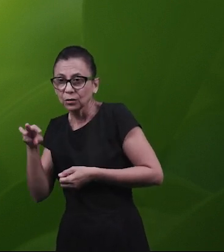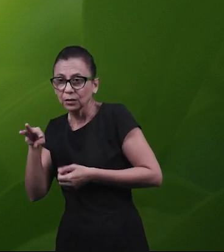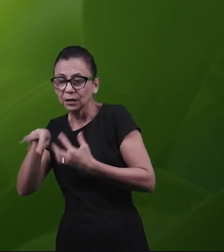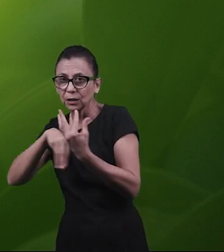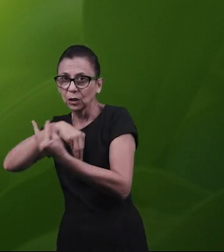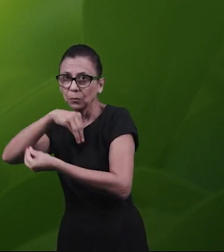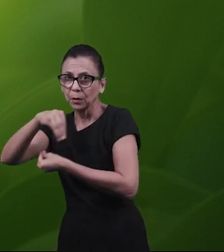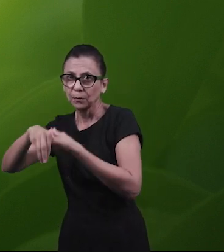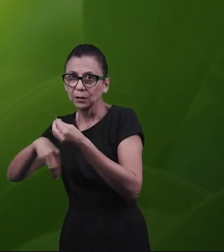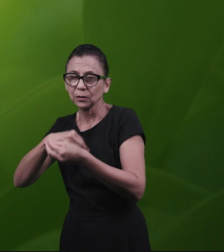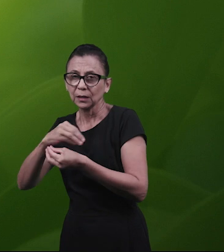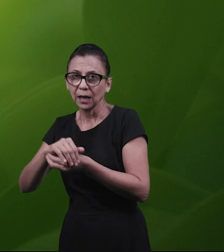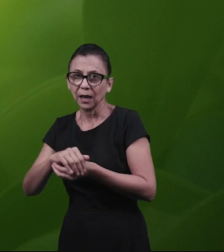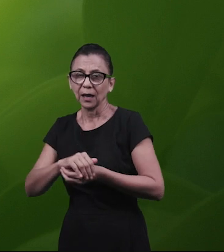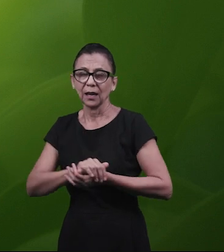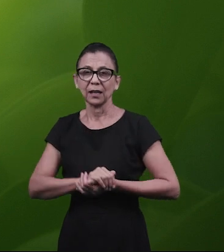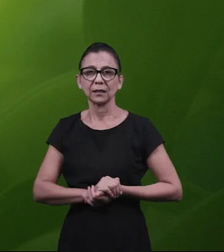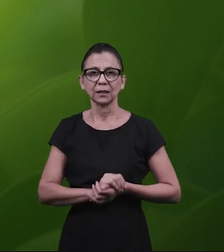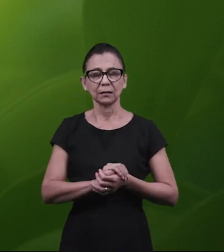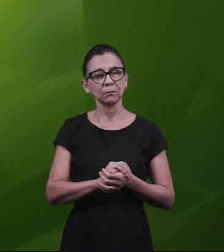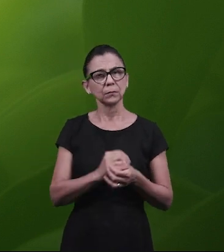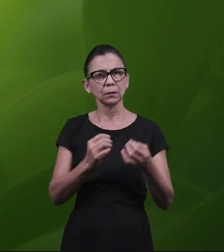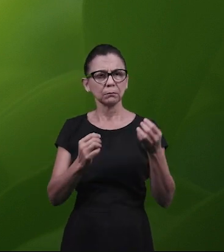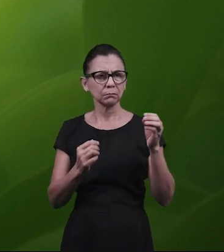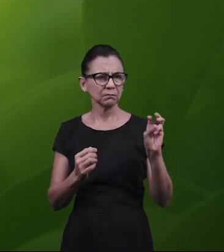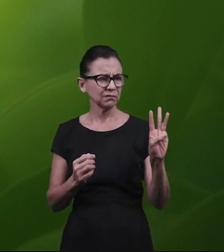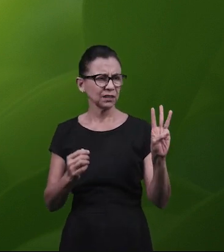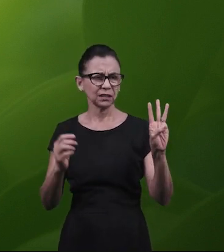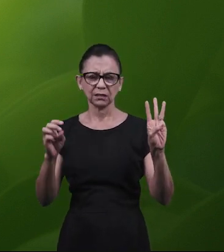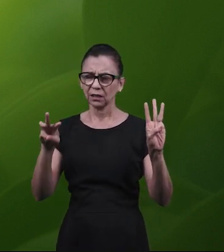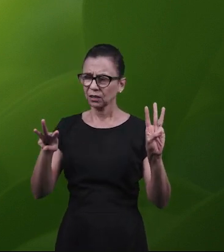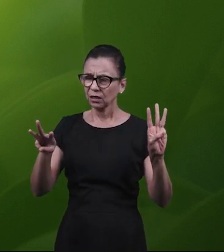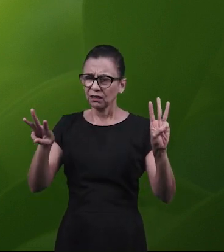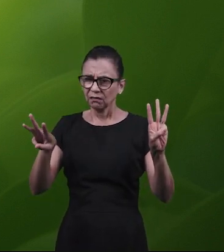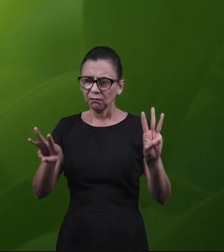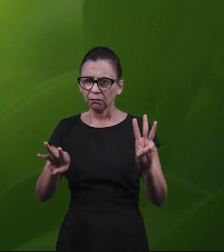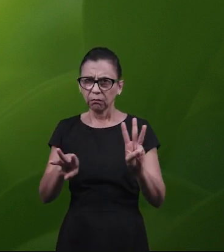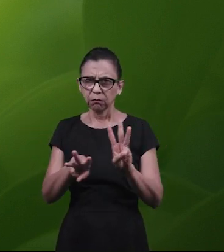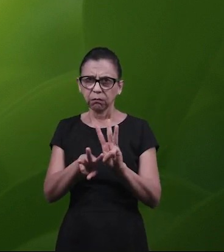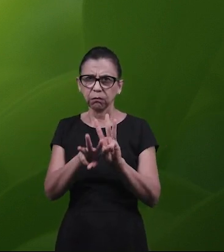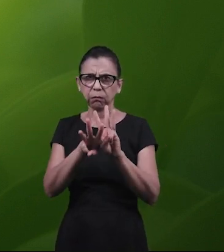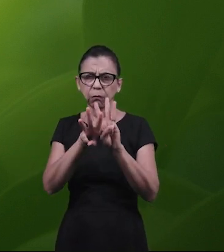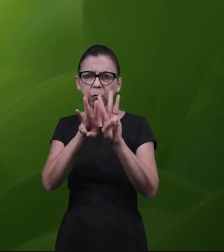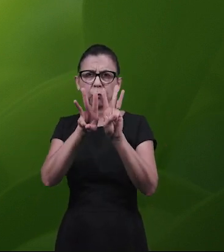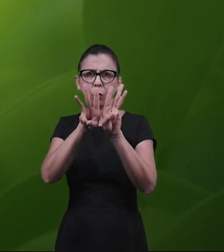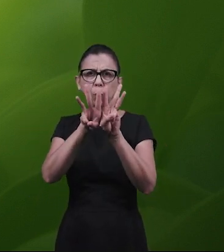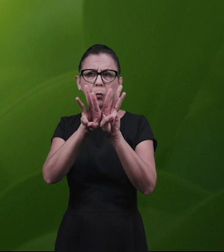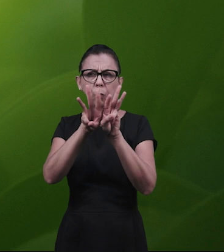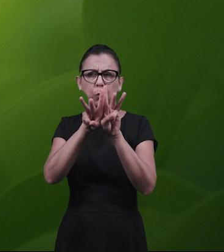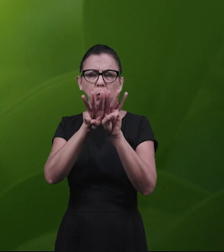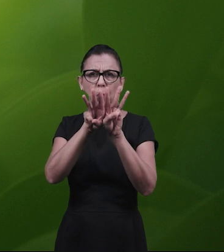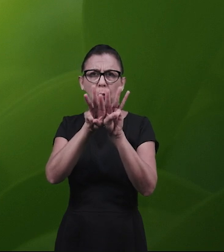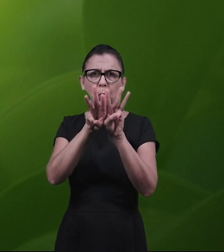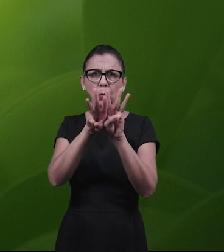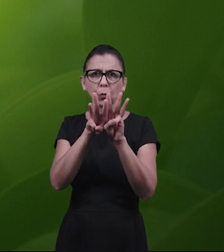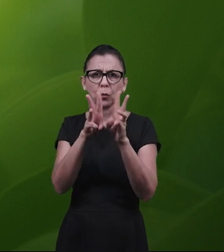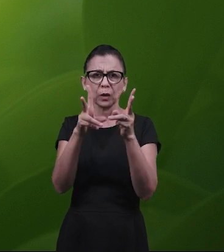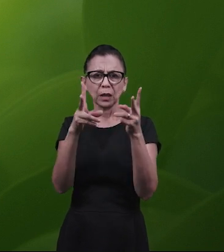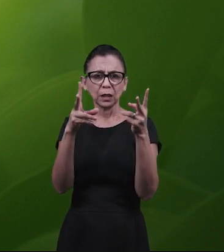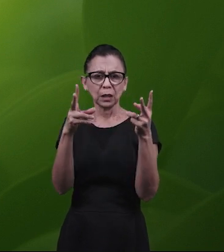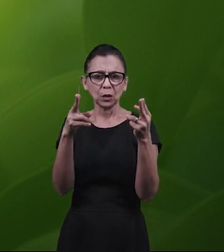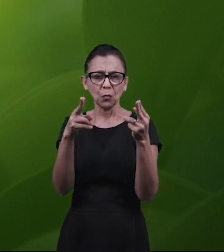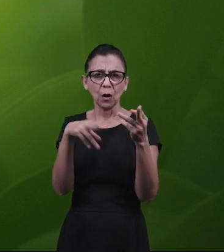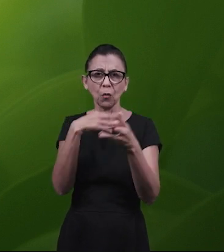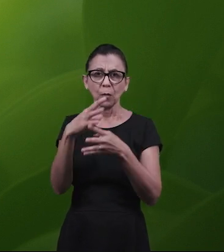mais le Seigneur de la terre a dit non, nous allons attendre qu'il grandisse et au moment